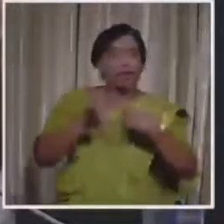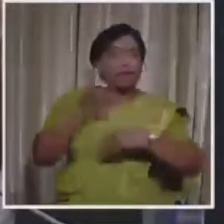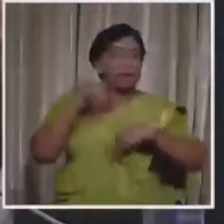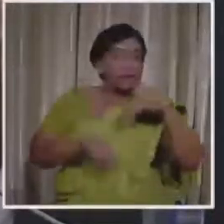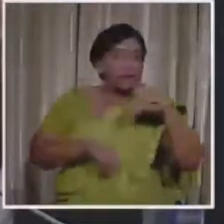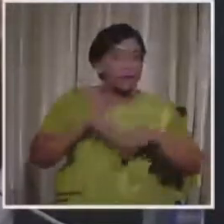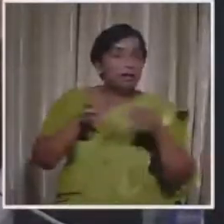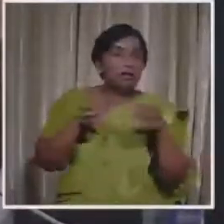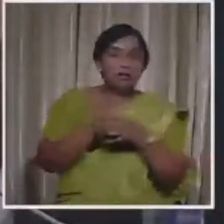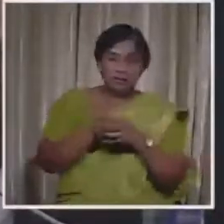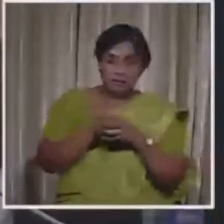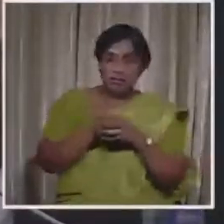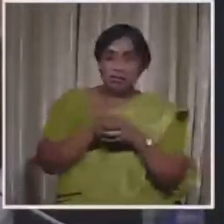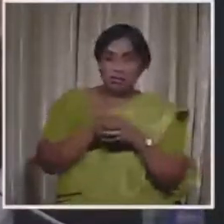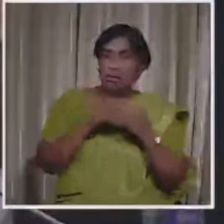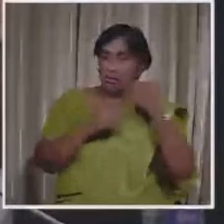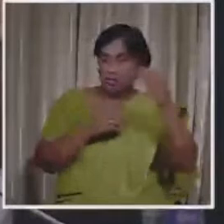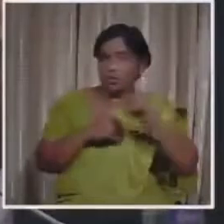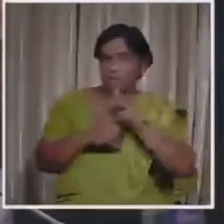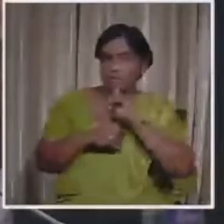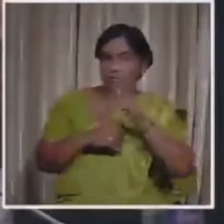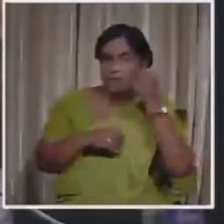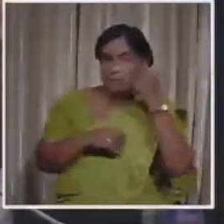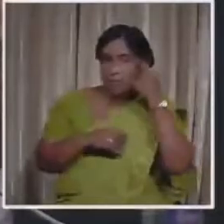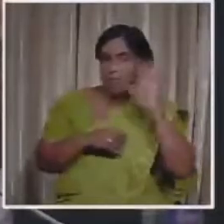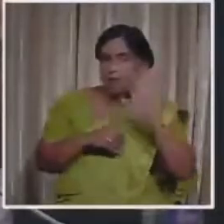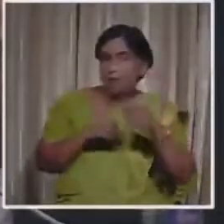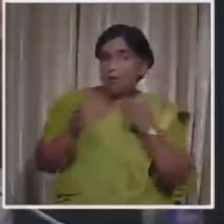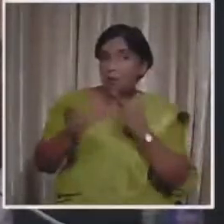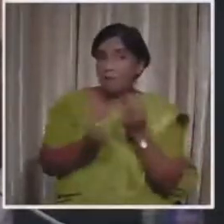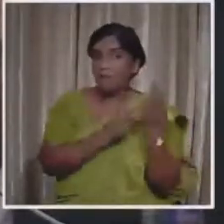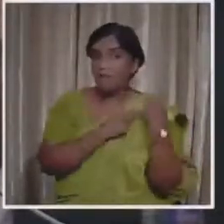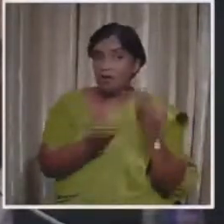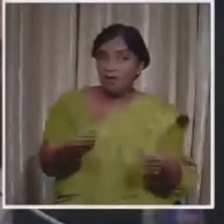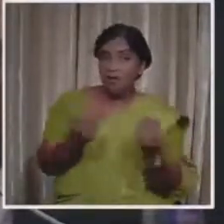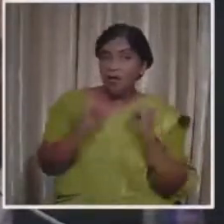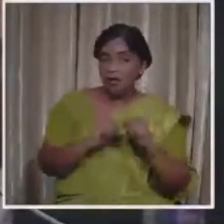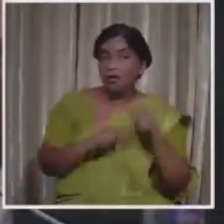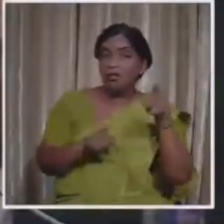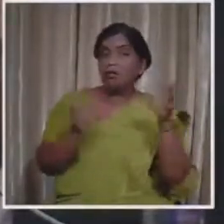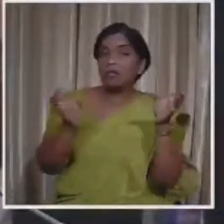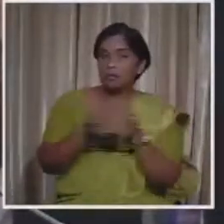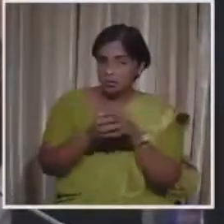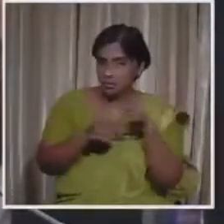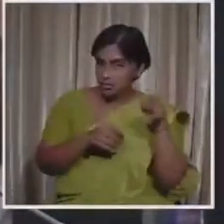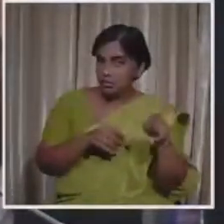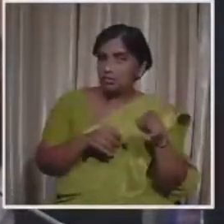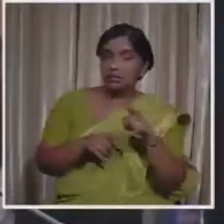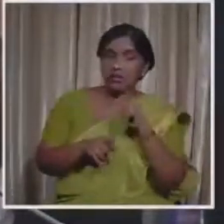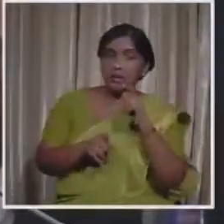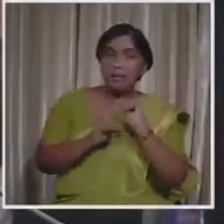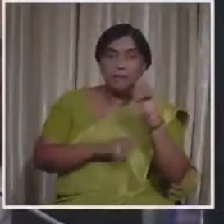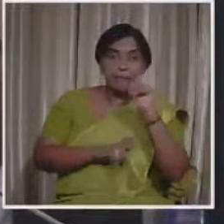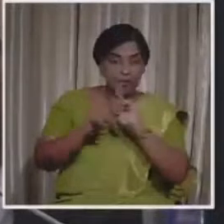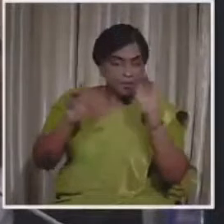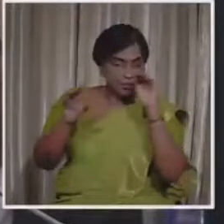කණ්ඩායම විශේෂයෙන් මං ඉදිරියේදී කියන්න බලාපොරොත්තු වෙනවා කවුද මේක මෙහෙව්වේ කියලා ඒ කණ්ඩායම මේ ඉන පාර්ලිමේන්තුවේ